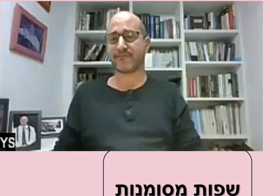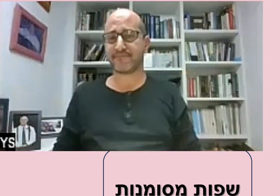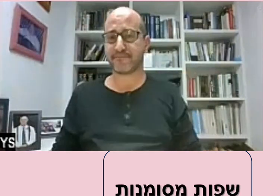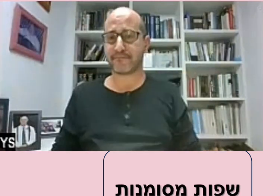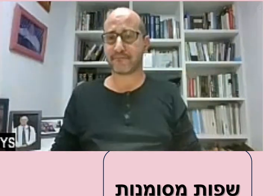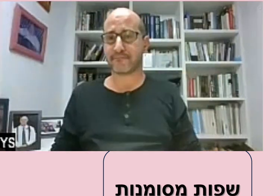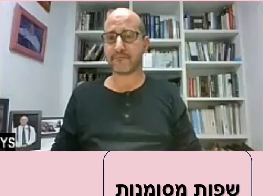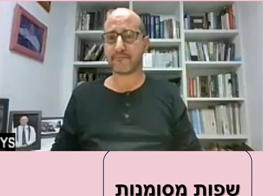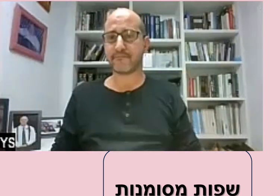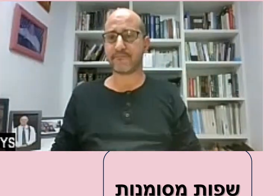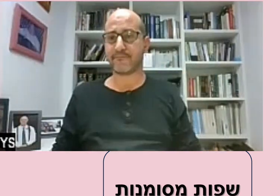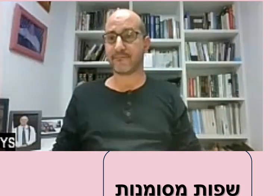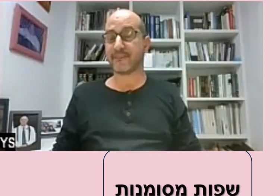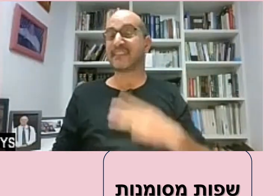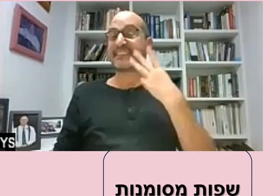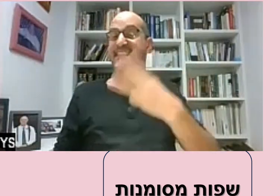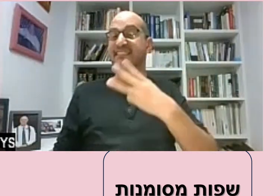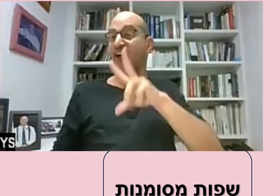שפות.